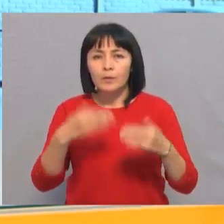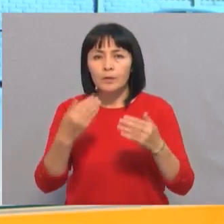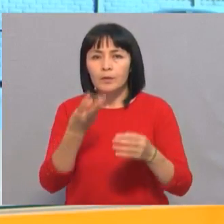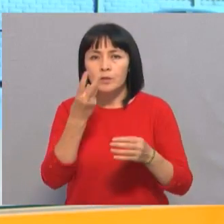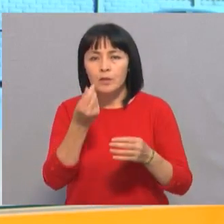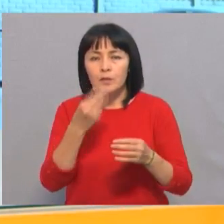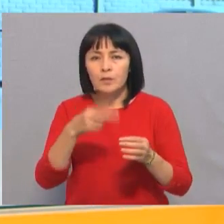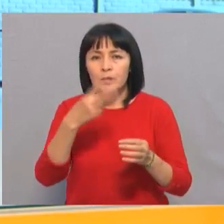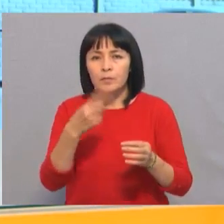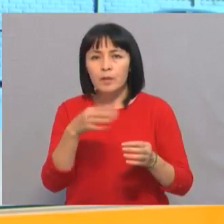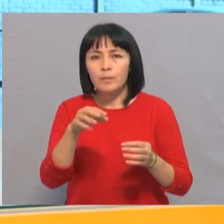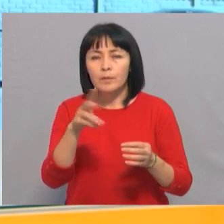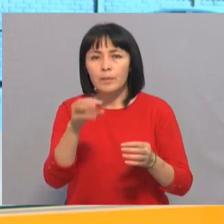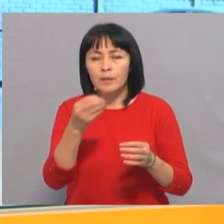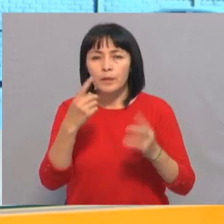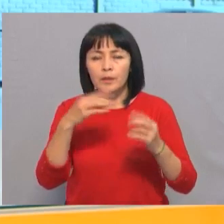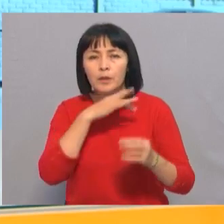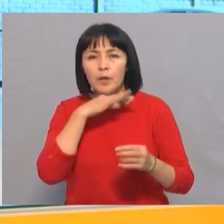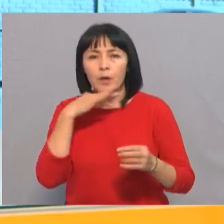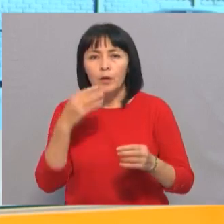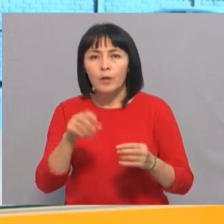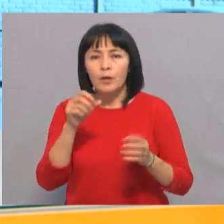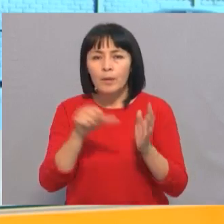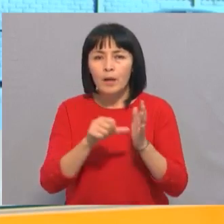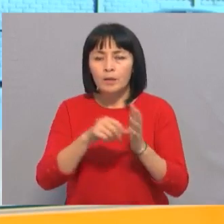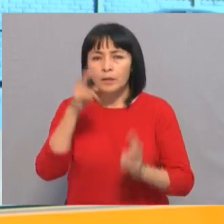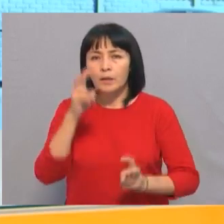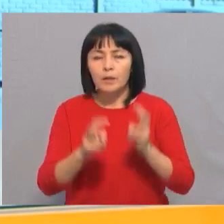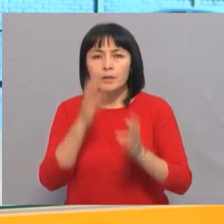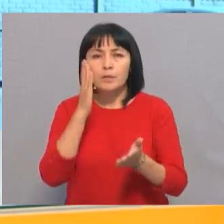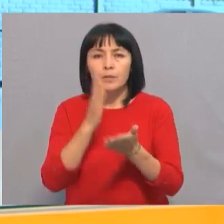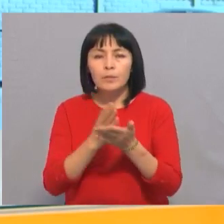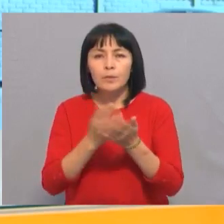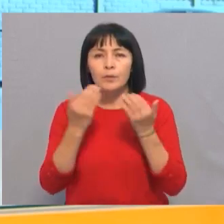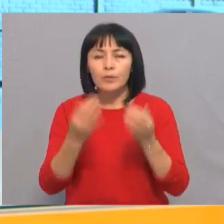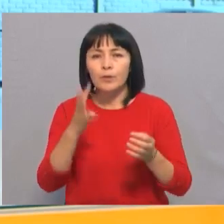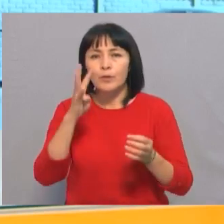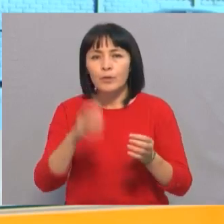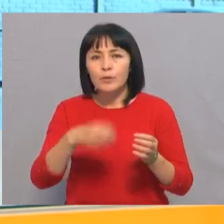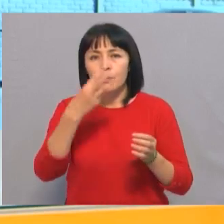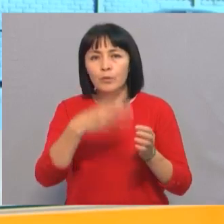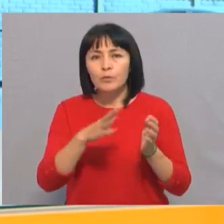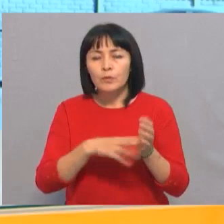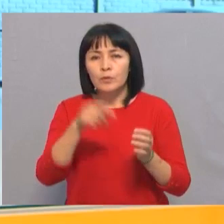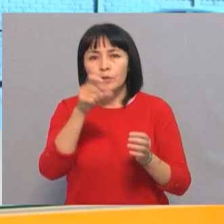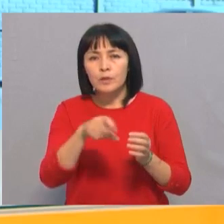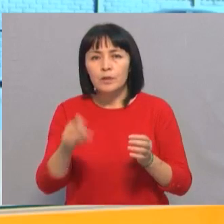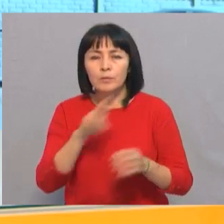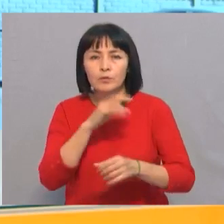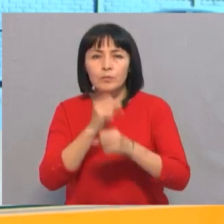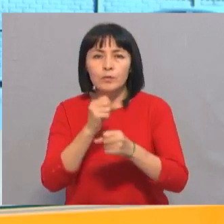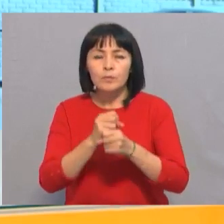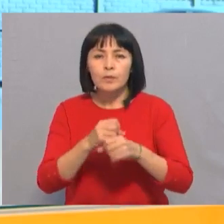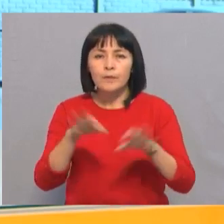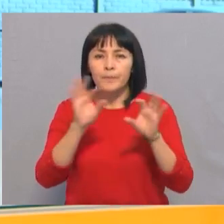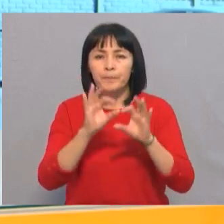инвестициялық құны 21 миллиард теңгеден асатын 6 кәсіпорын орналасқан. Оларда 439 адам жұмыс істейді. Бұқаралық